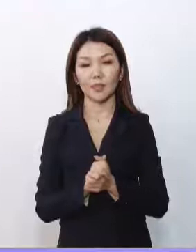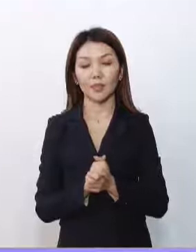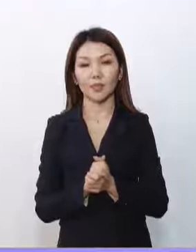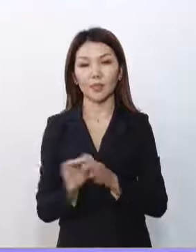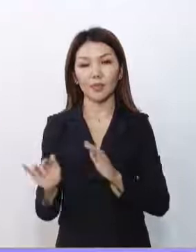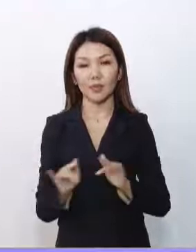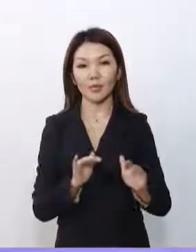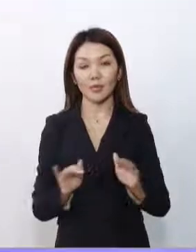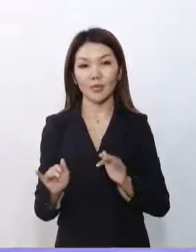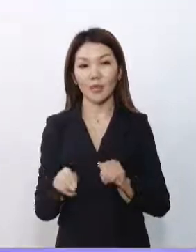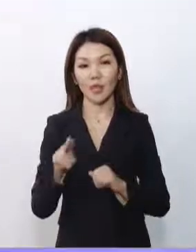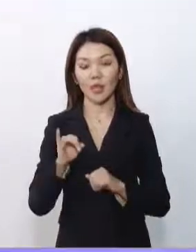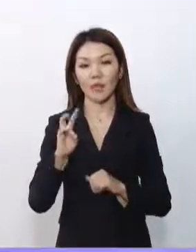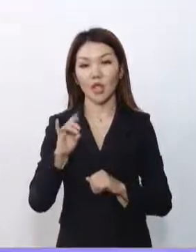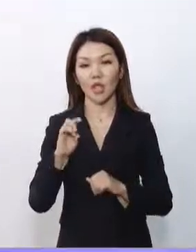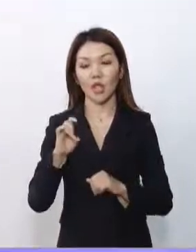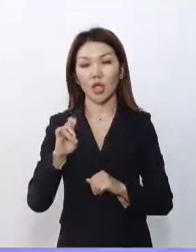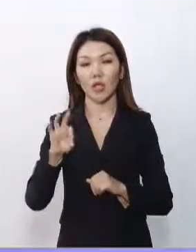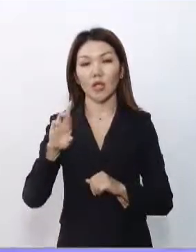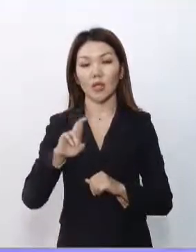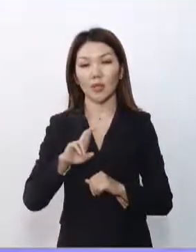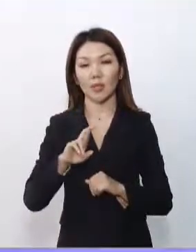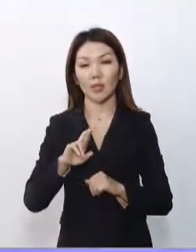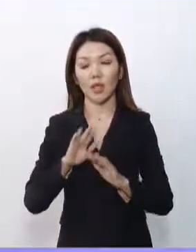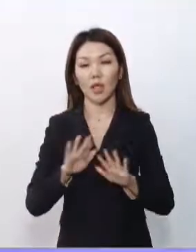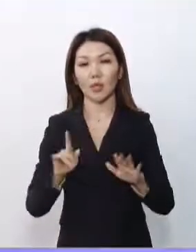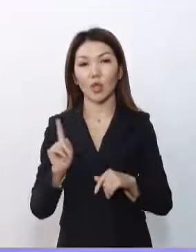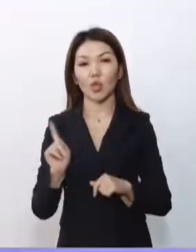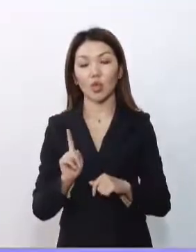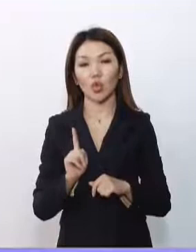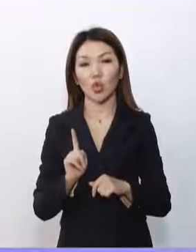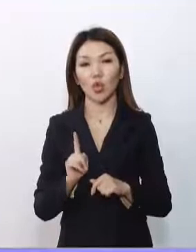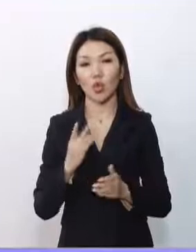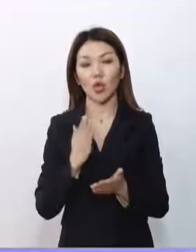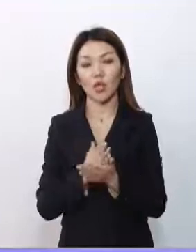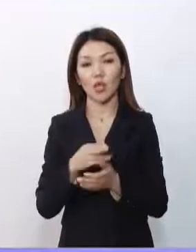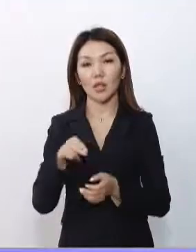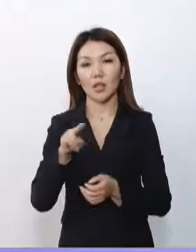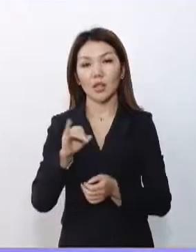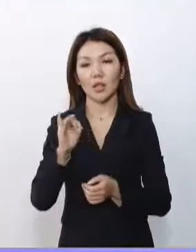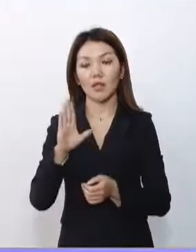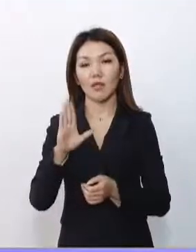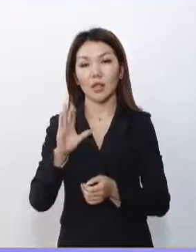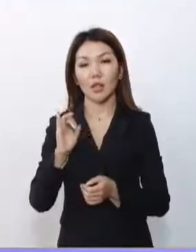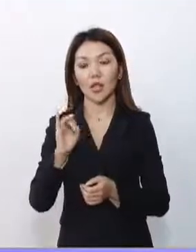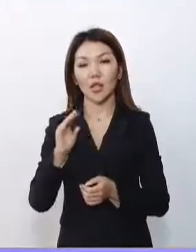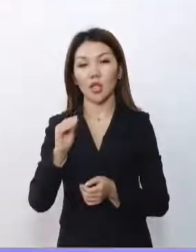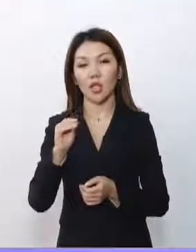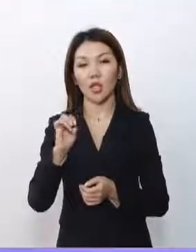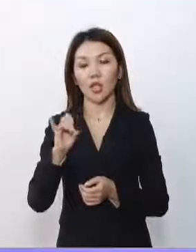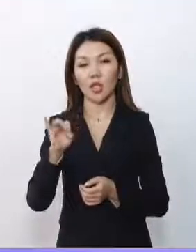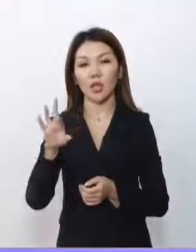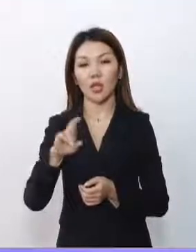движение ребята а что такое движение это